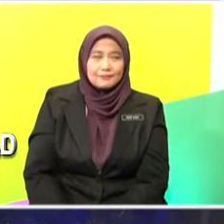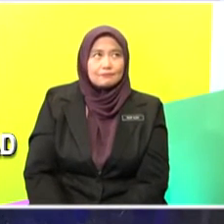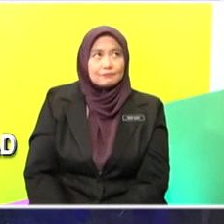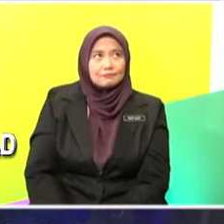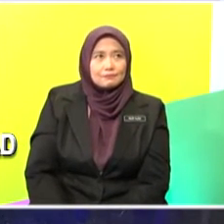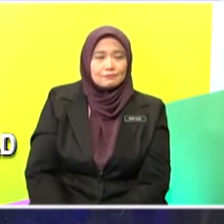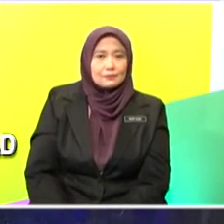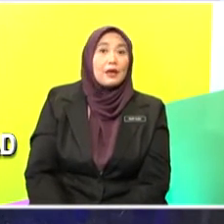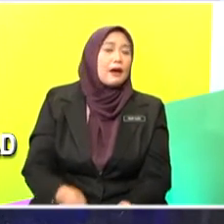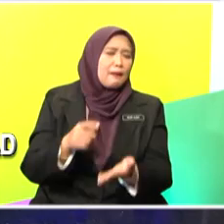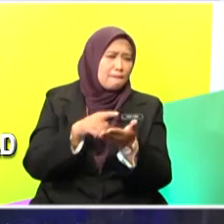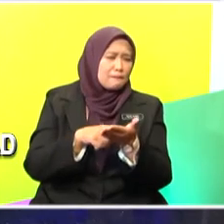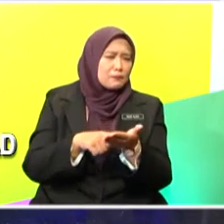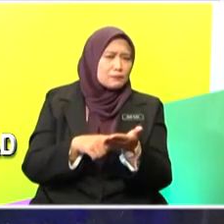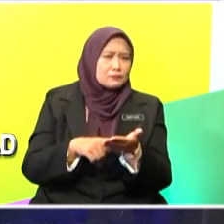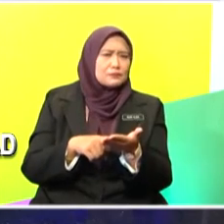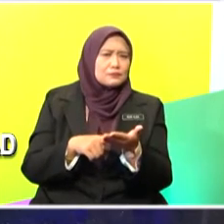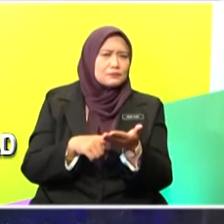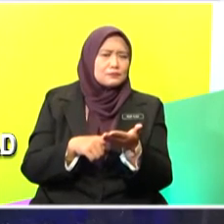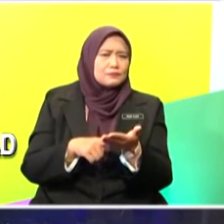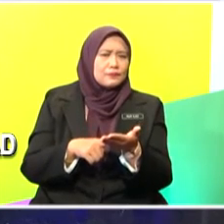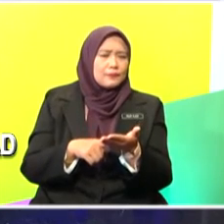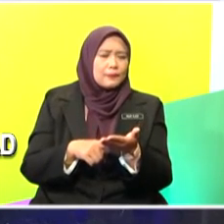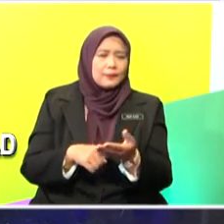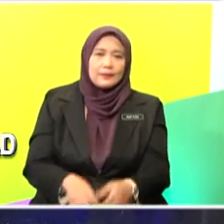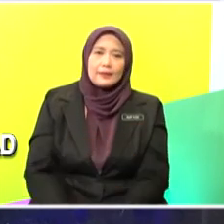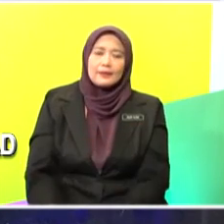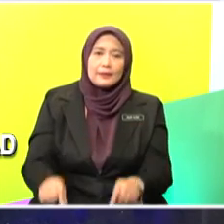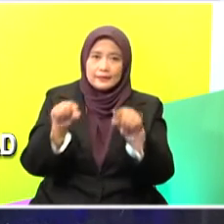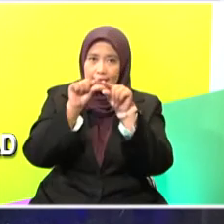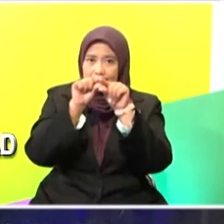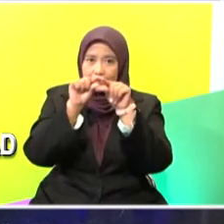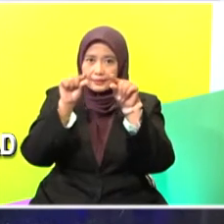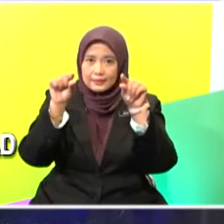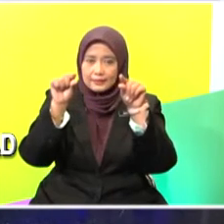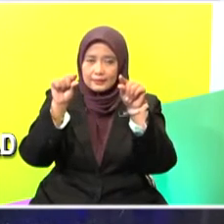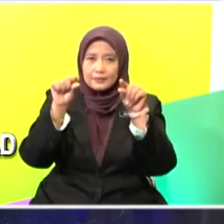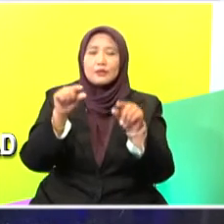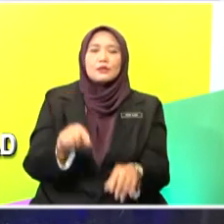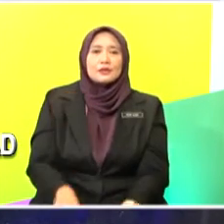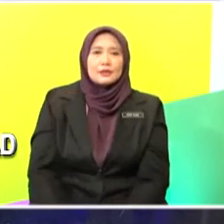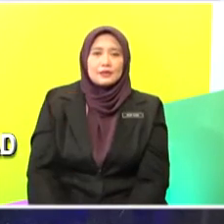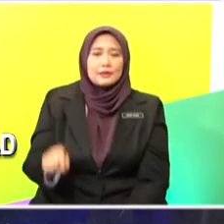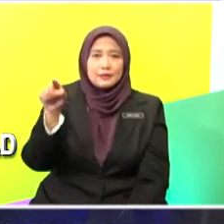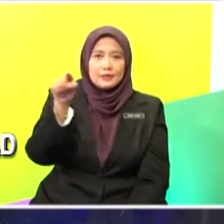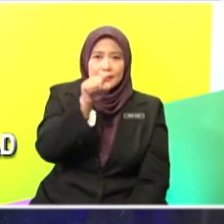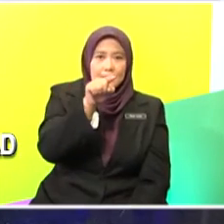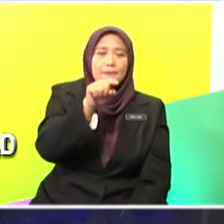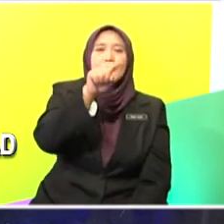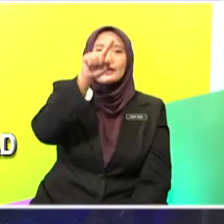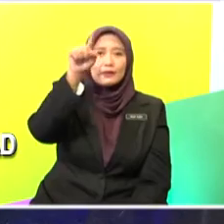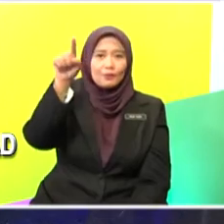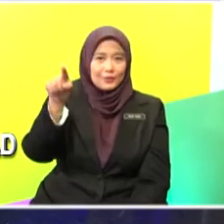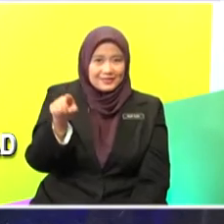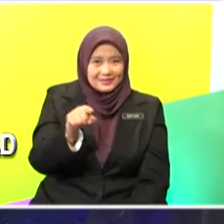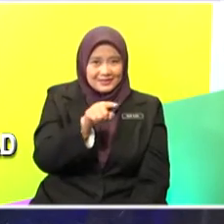Apa ya? Okey, dia garis melintang dulu. Okey, melintang dulu. Lepas tu bulan sabit. Bulan sabit.